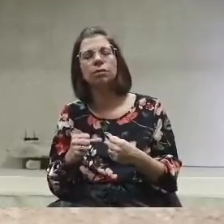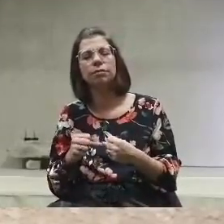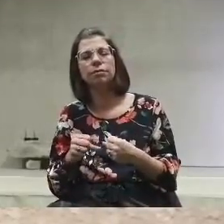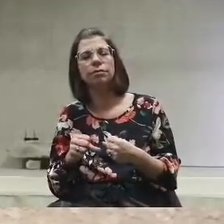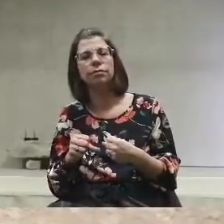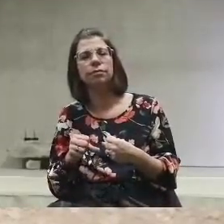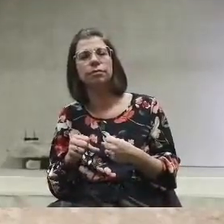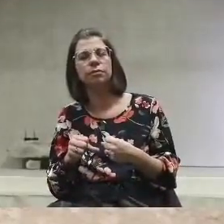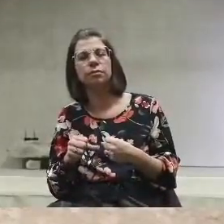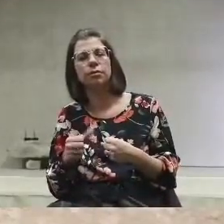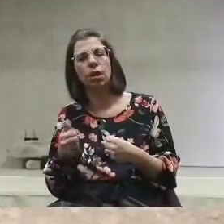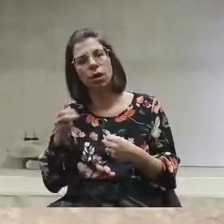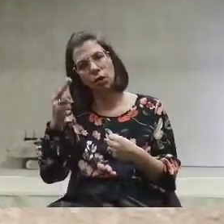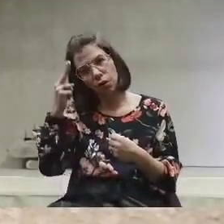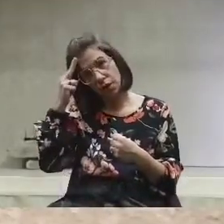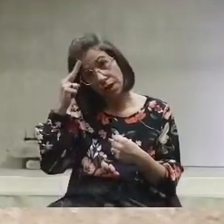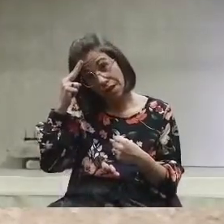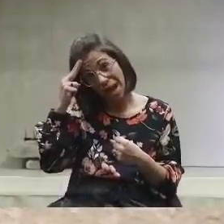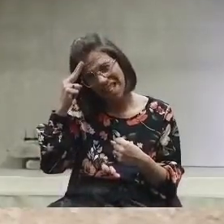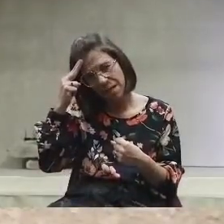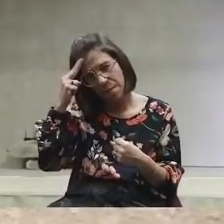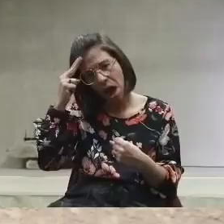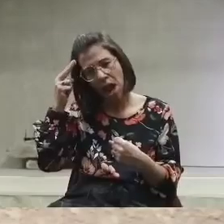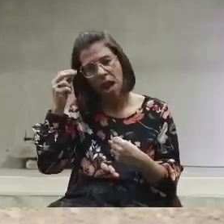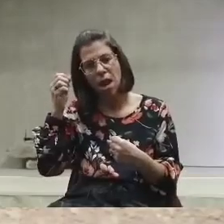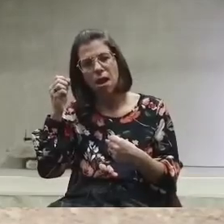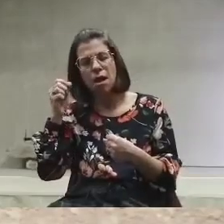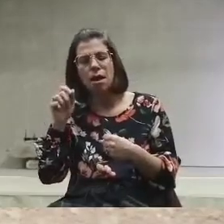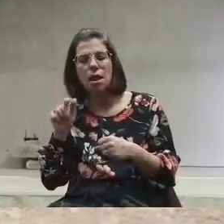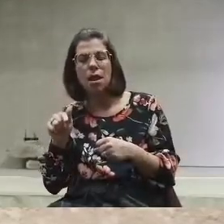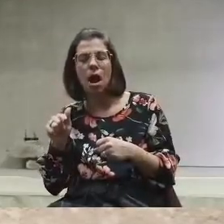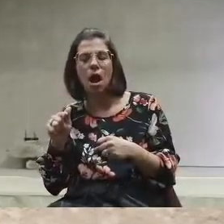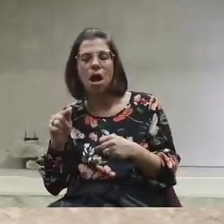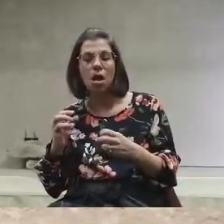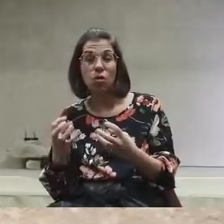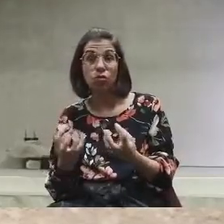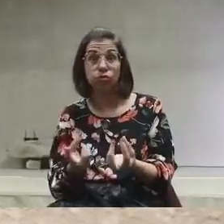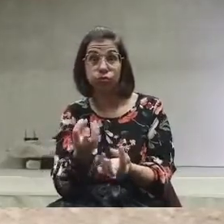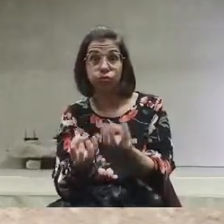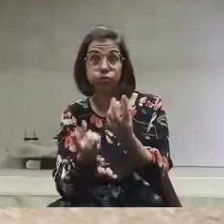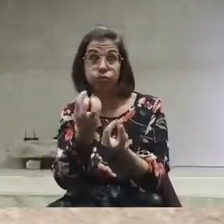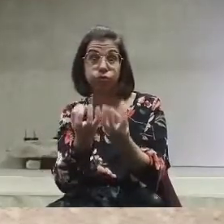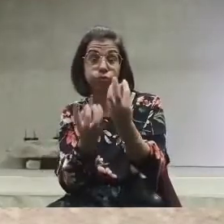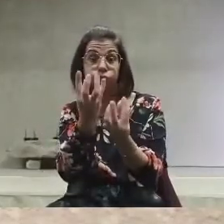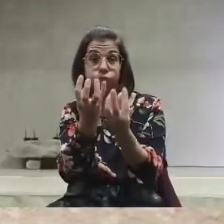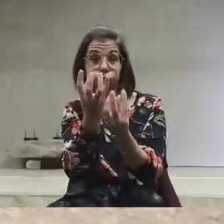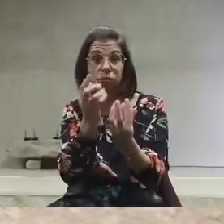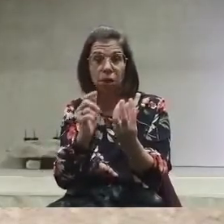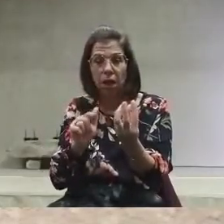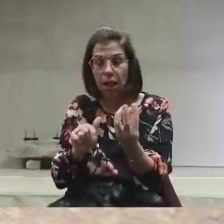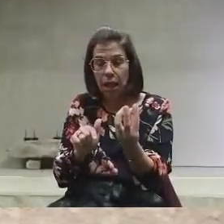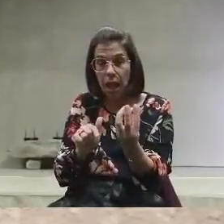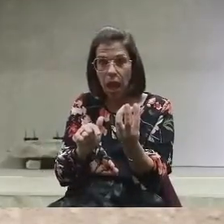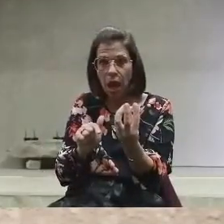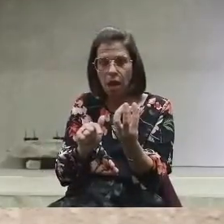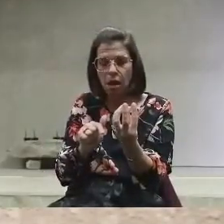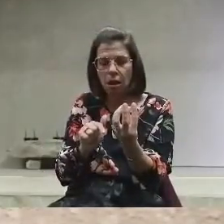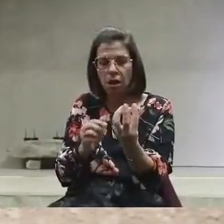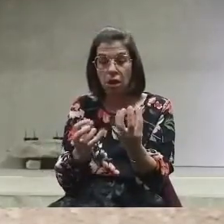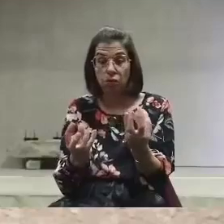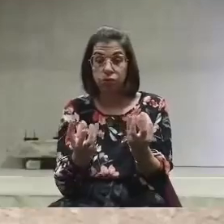aller, mais vu qu'il y avait les poussins là, elle est restée. Le feu est passé.